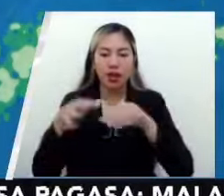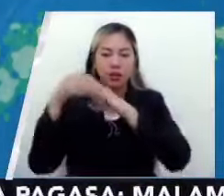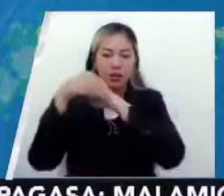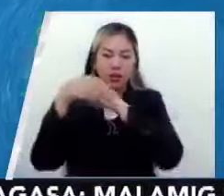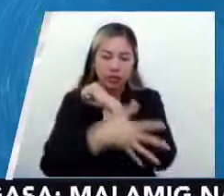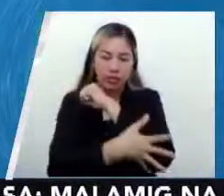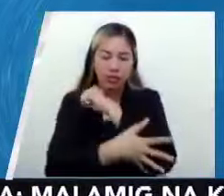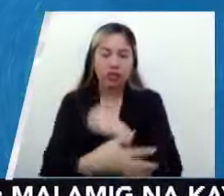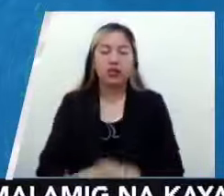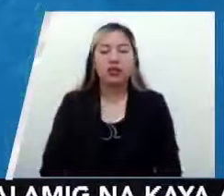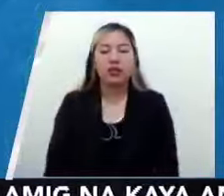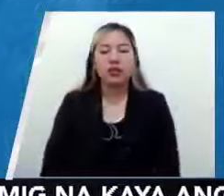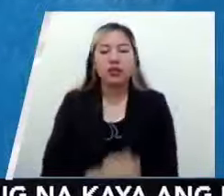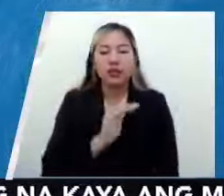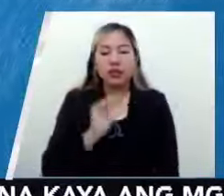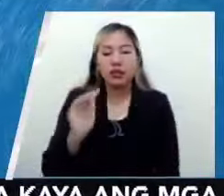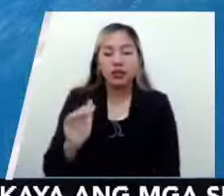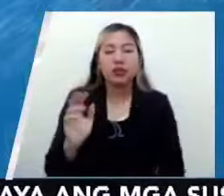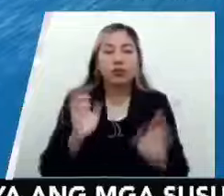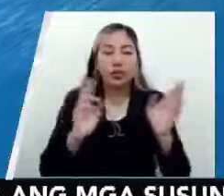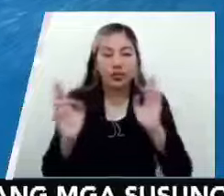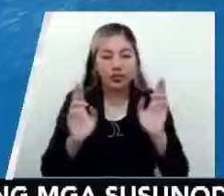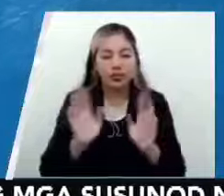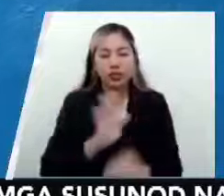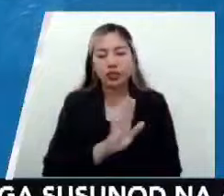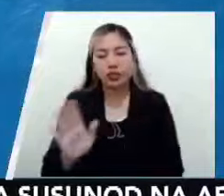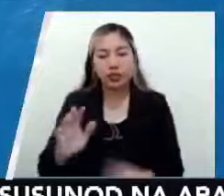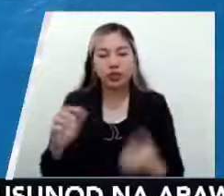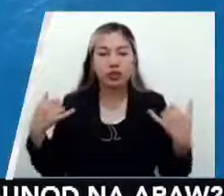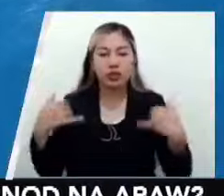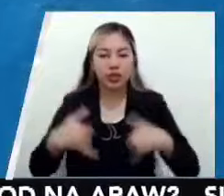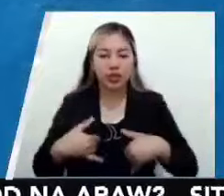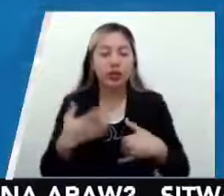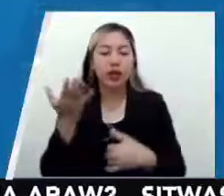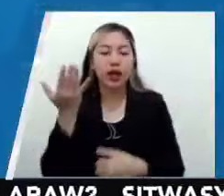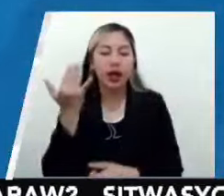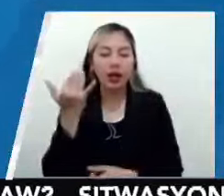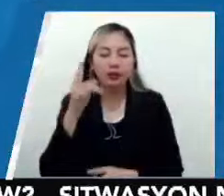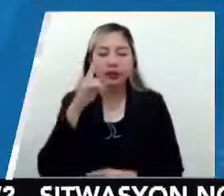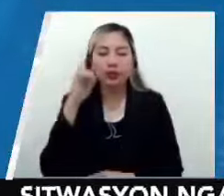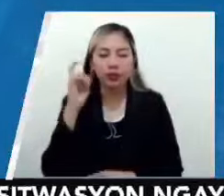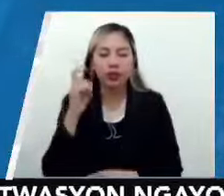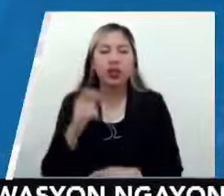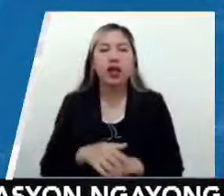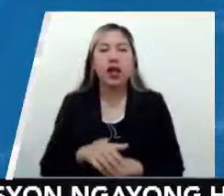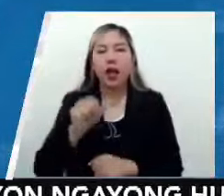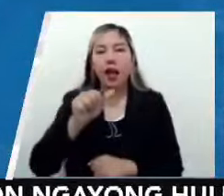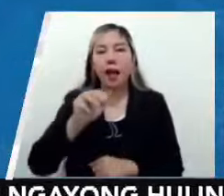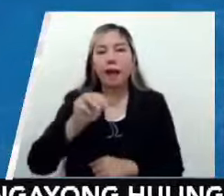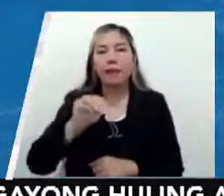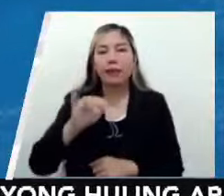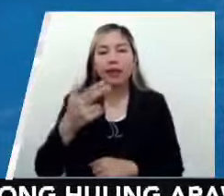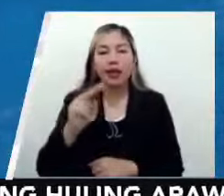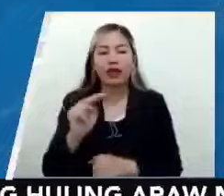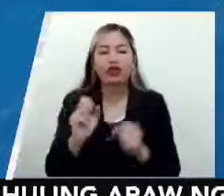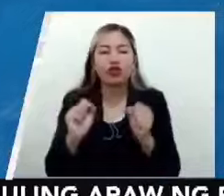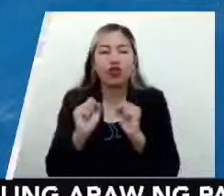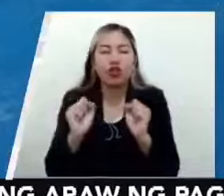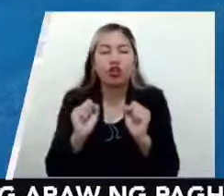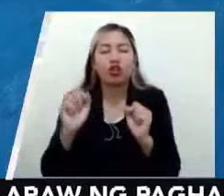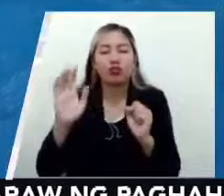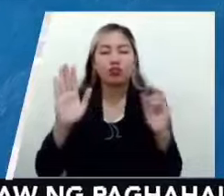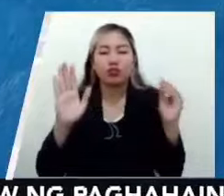kapuso, ihanda na ang inyong mga jacket dahil paparating na ang hanging amihan o northeast monsoon.